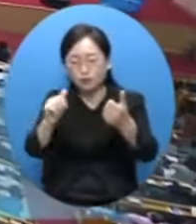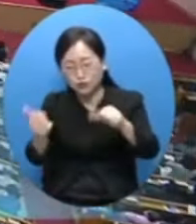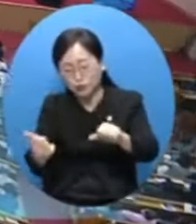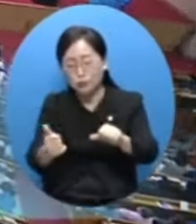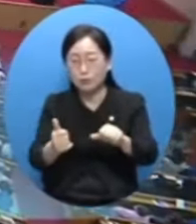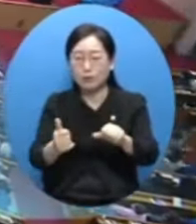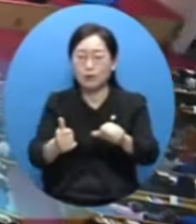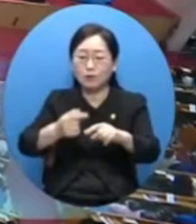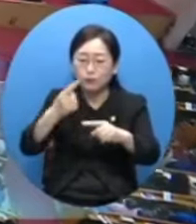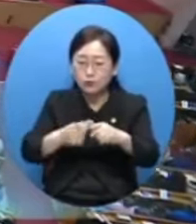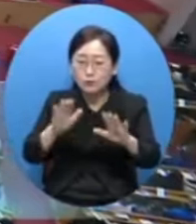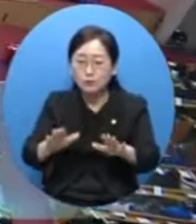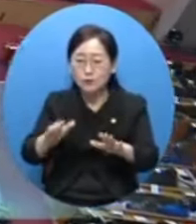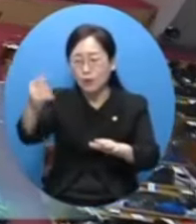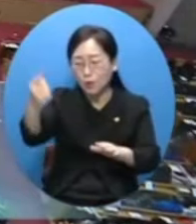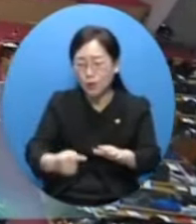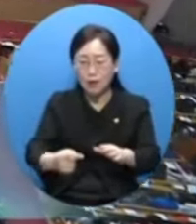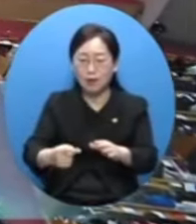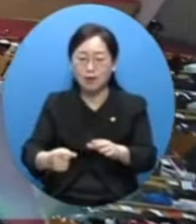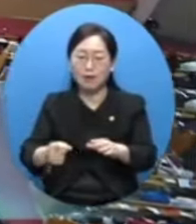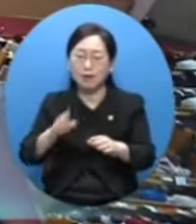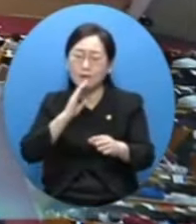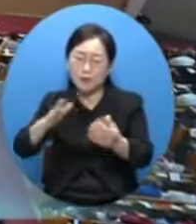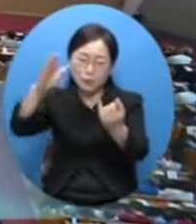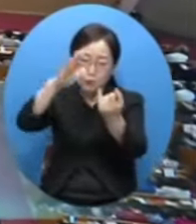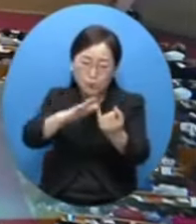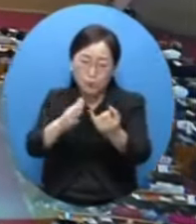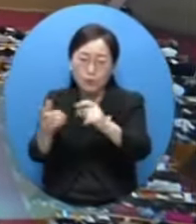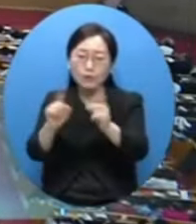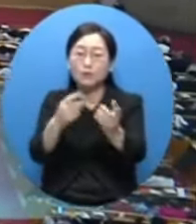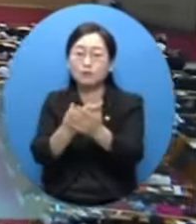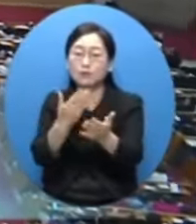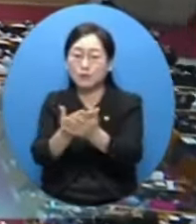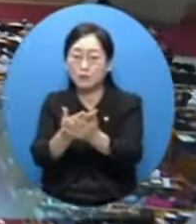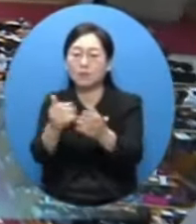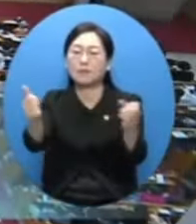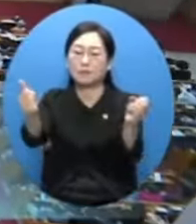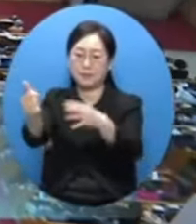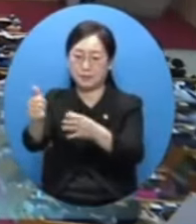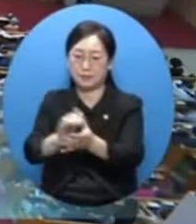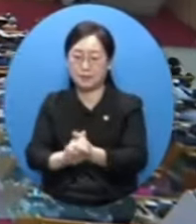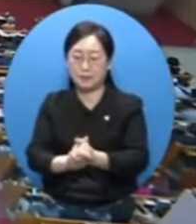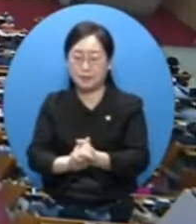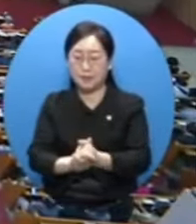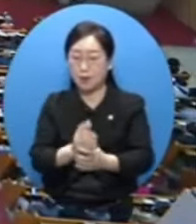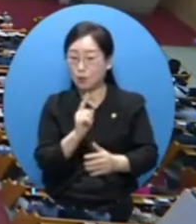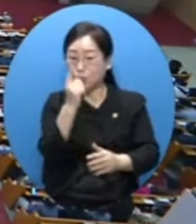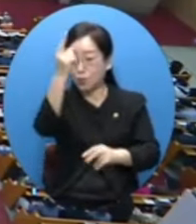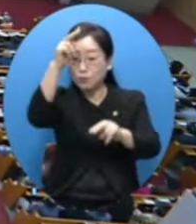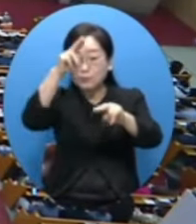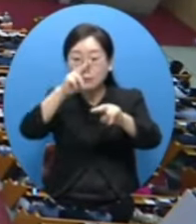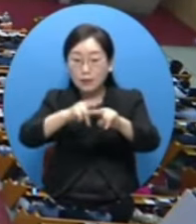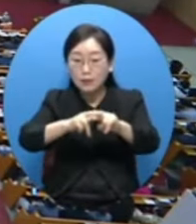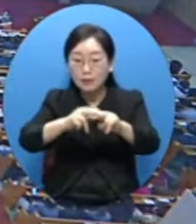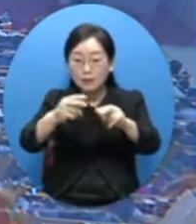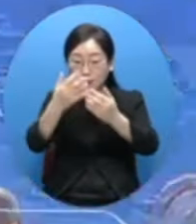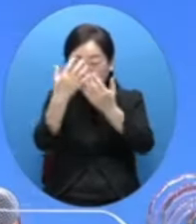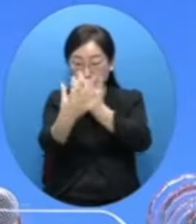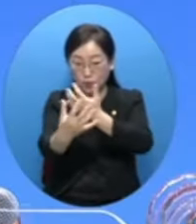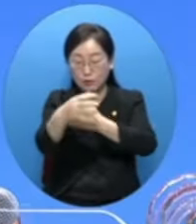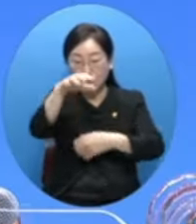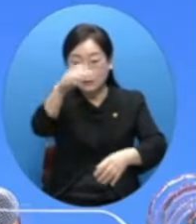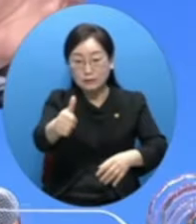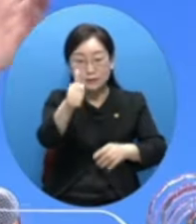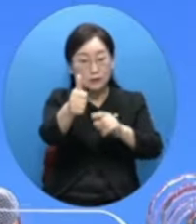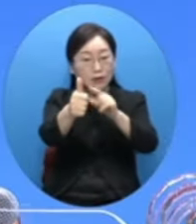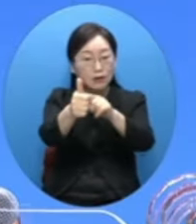그의 손을 얹으사 그로 구원을 받아 살게 하소서 하거늘. 신분 높은 회당장이 많은 사람이 보는 앞에서 자기 자존심